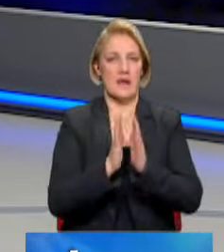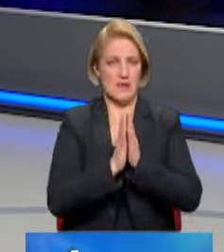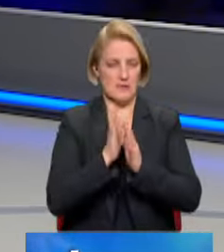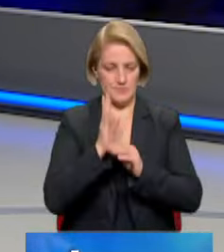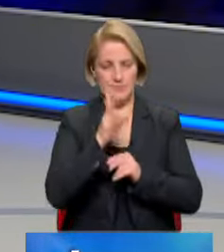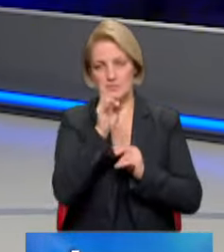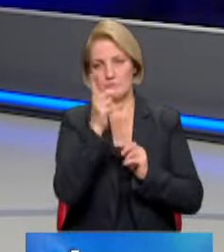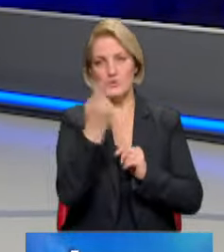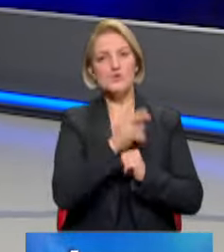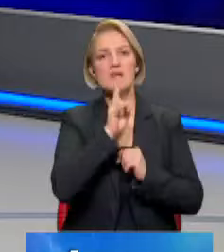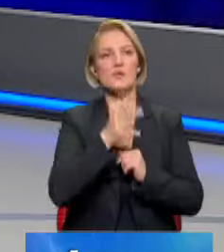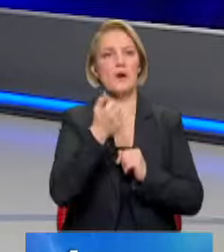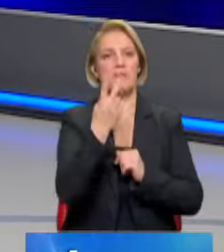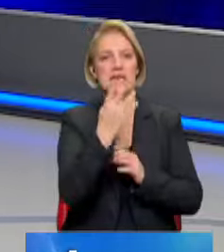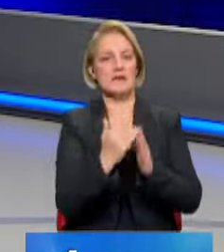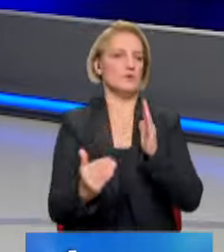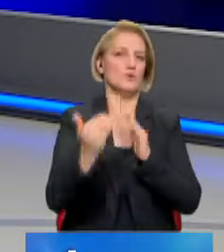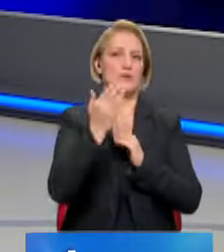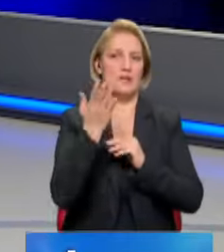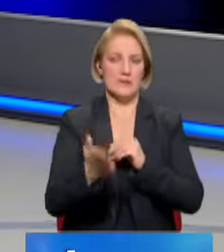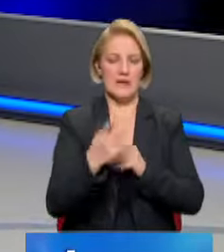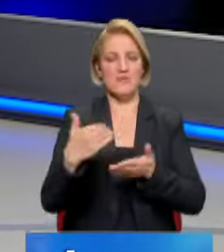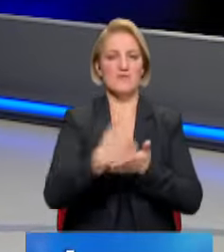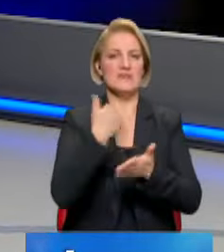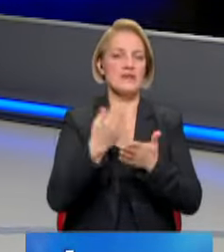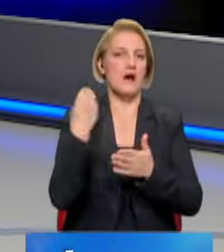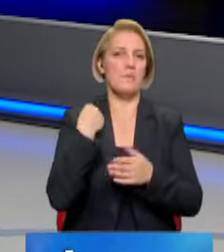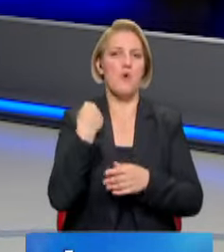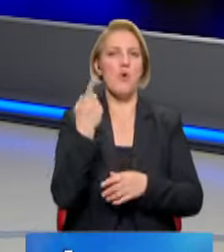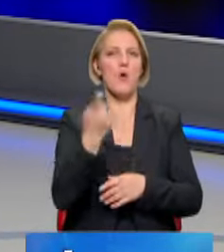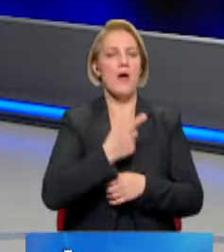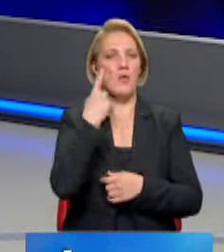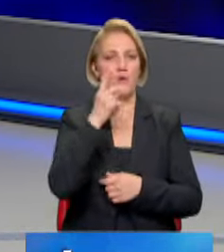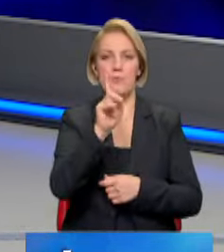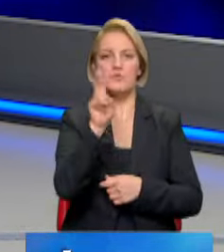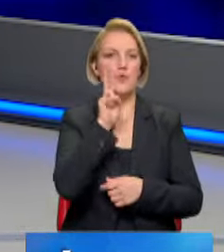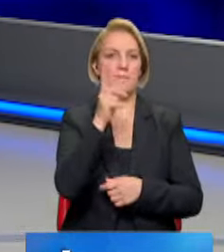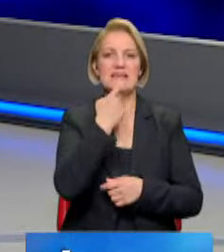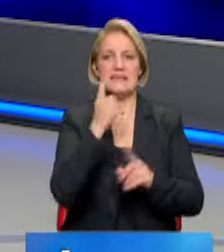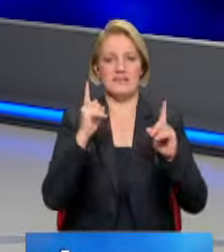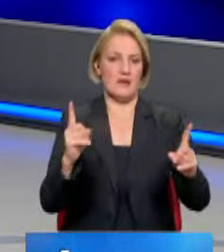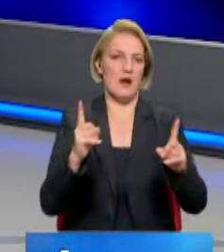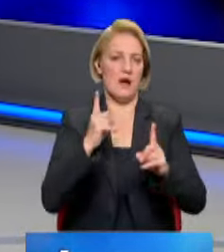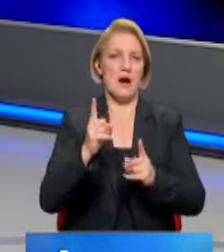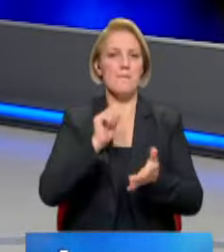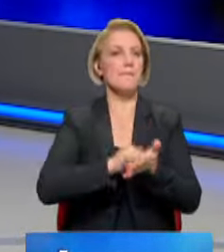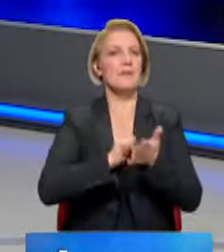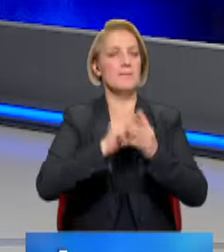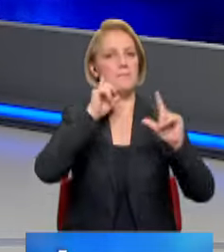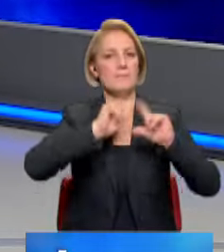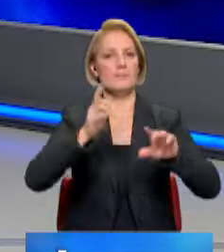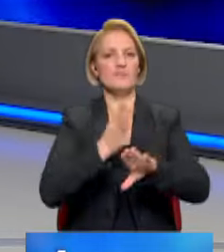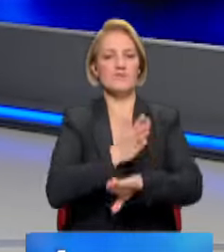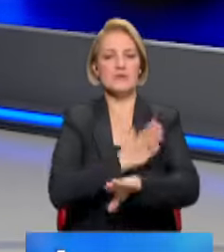rakam %262 artmış takibe takılan kredi kartı borç oranı son bir yılda. Yerel gazete manşetlerinde de yine